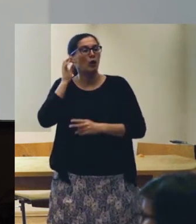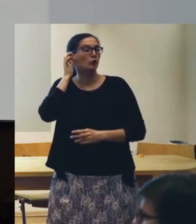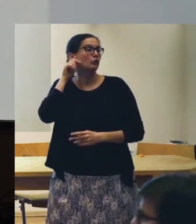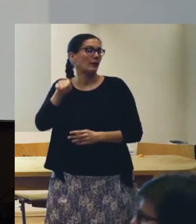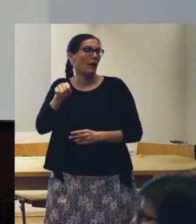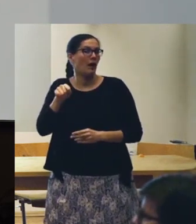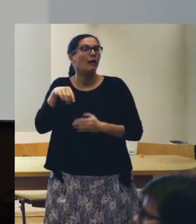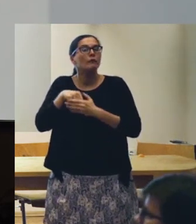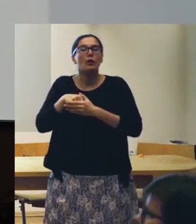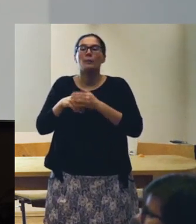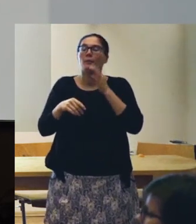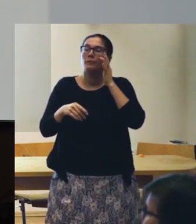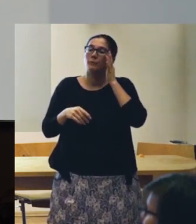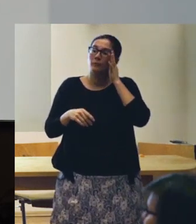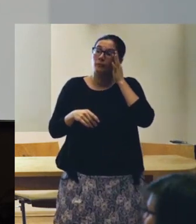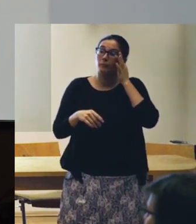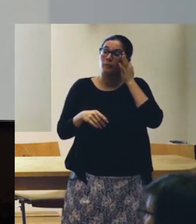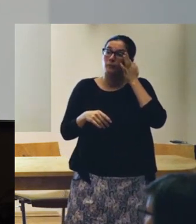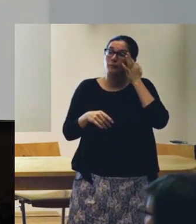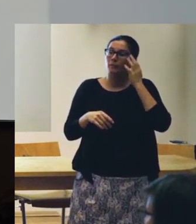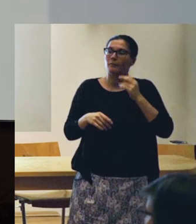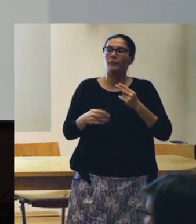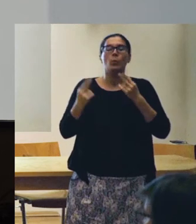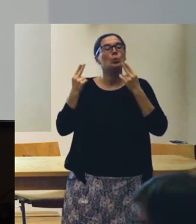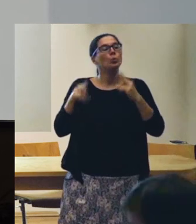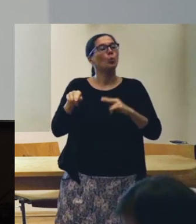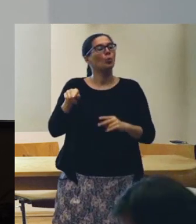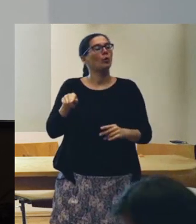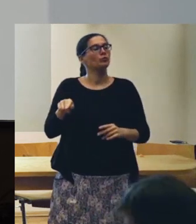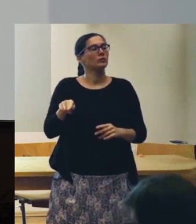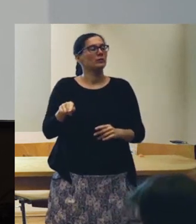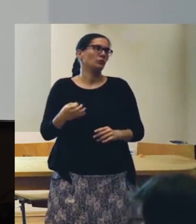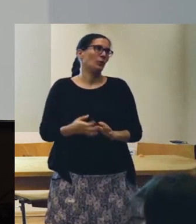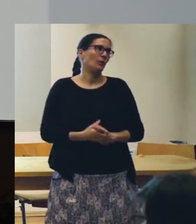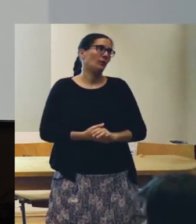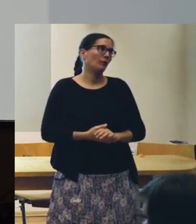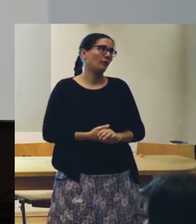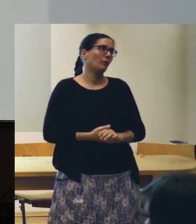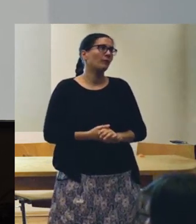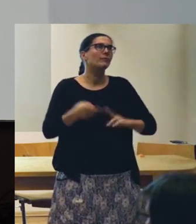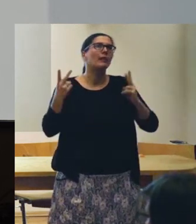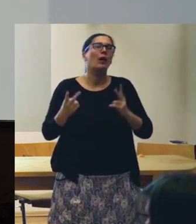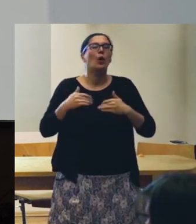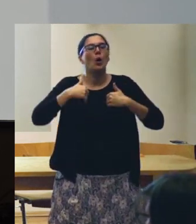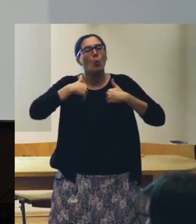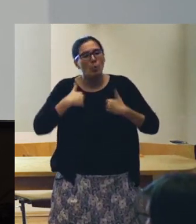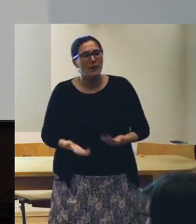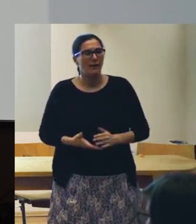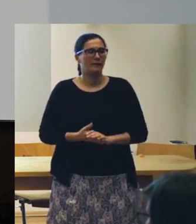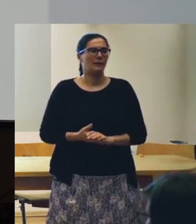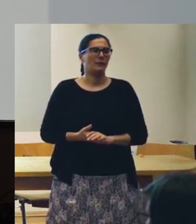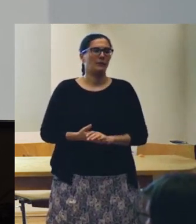právě v jádru nebo v popředí má právě únavu,